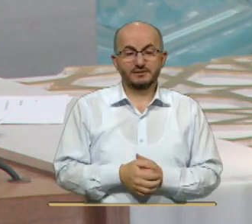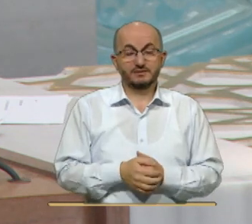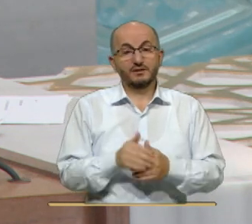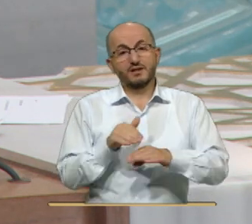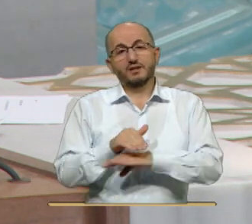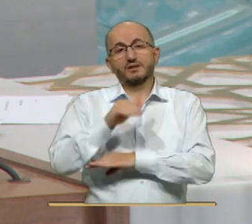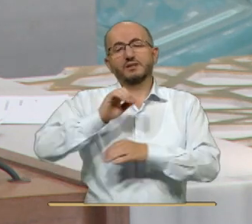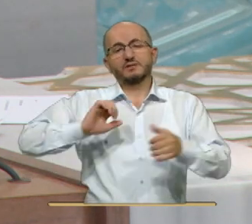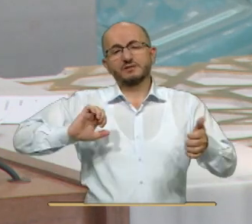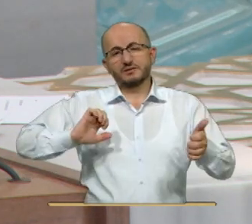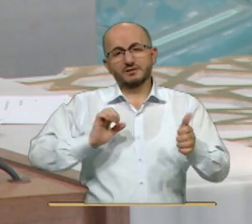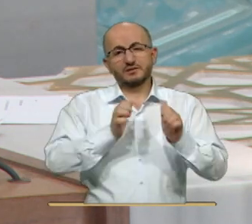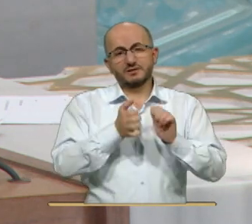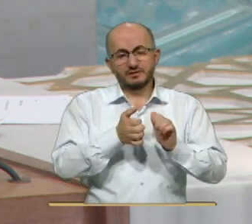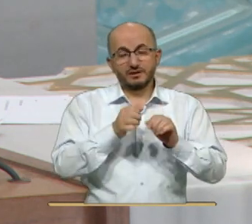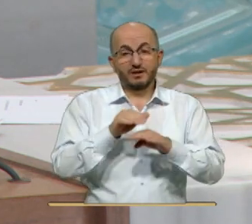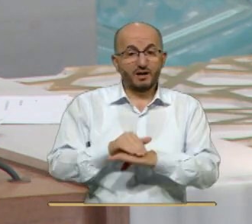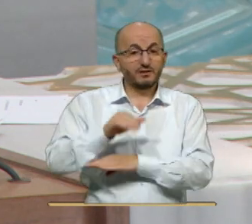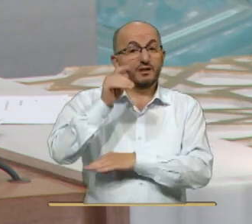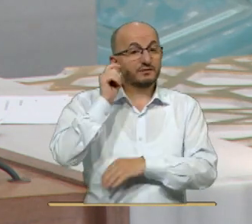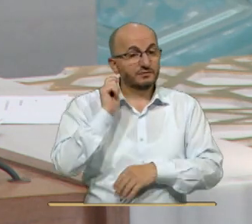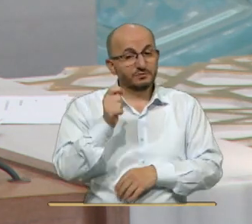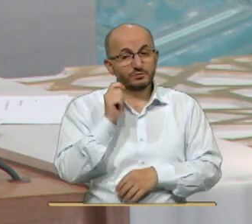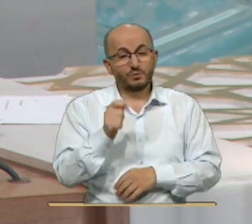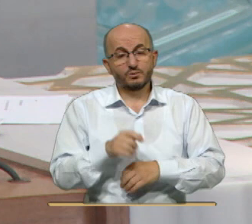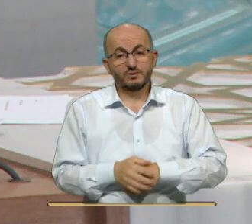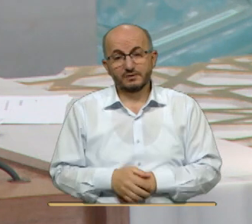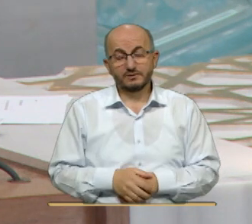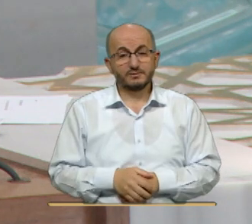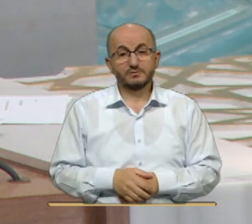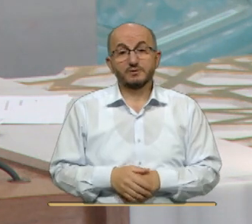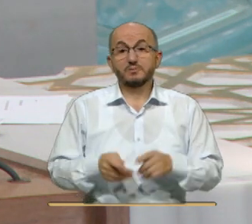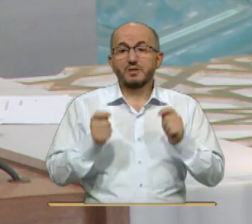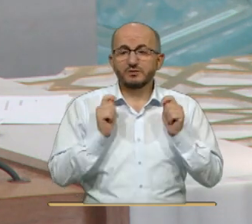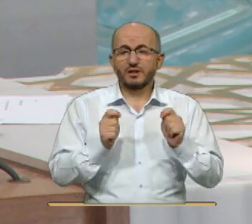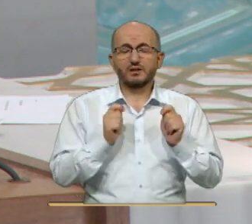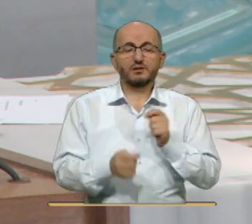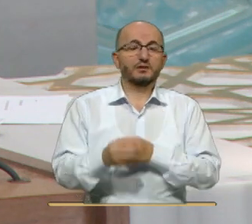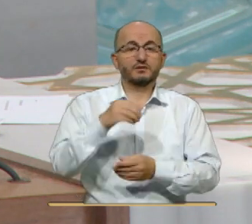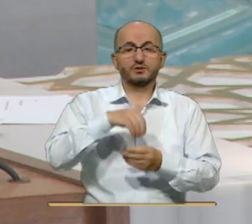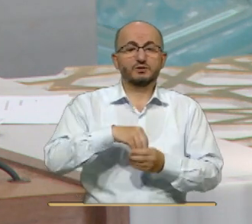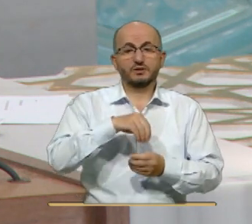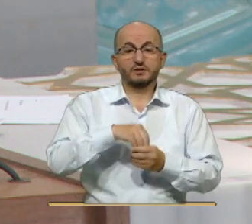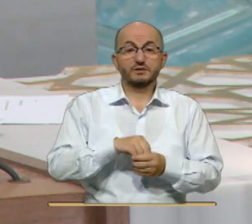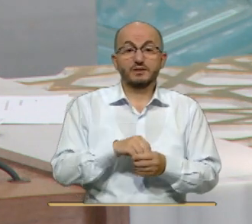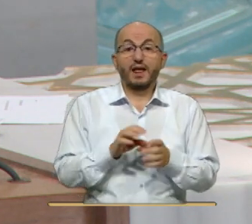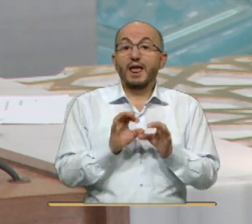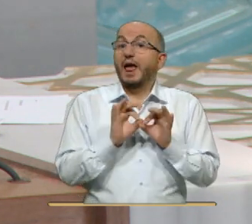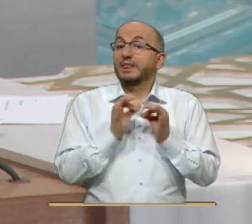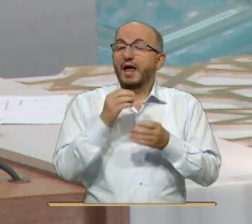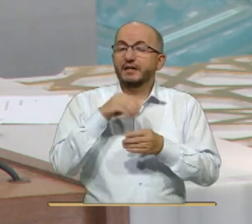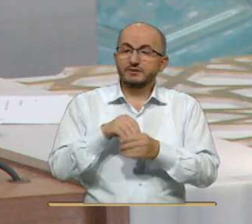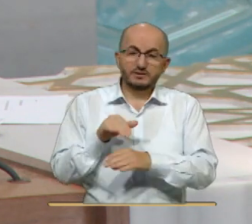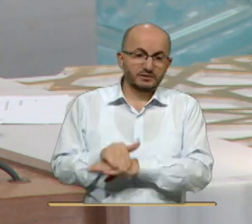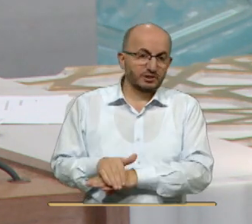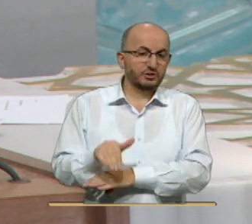Hayatın sıkıntıları, hayatın zorlukları, meşakkatleri içerisinde ne için